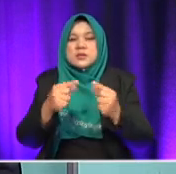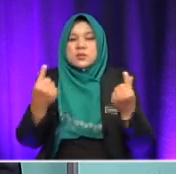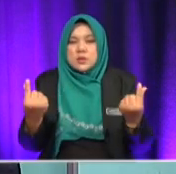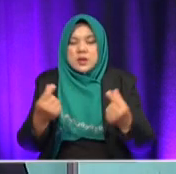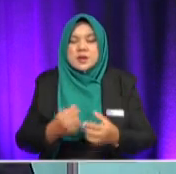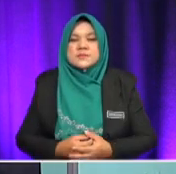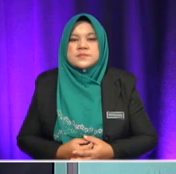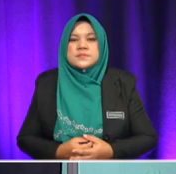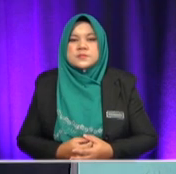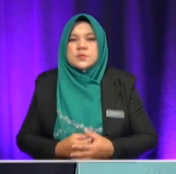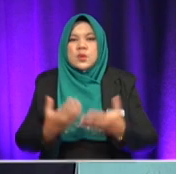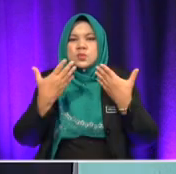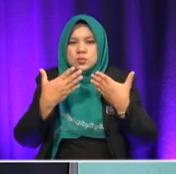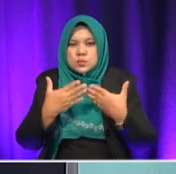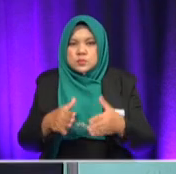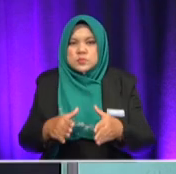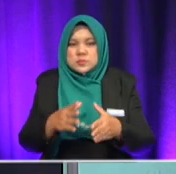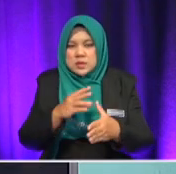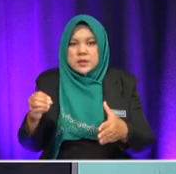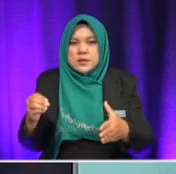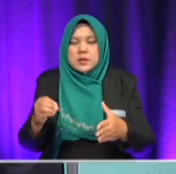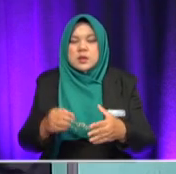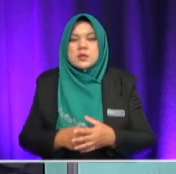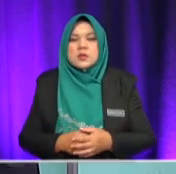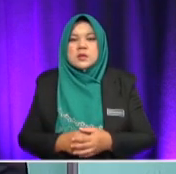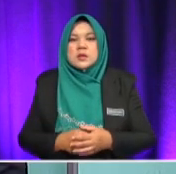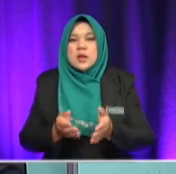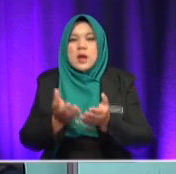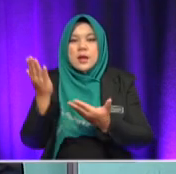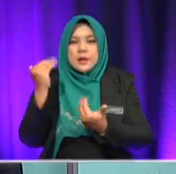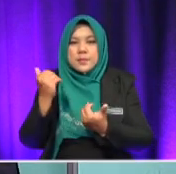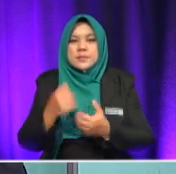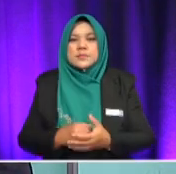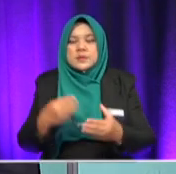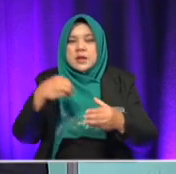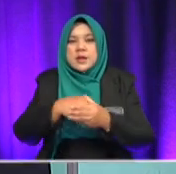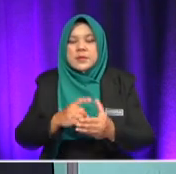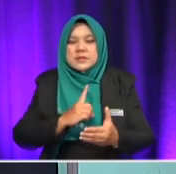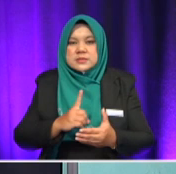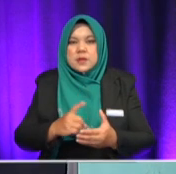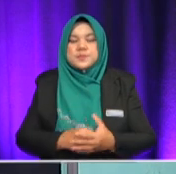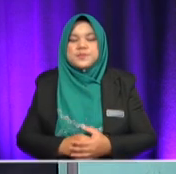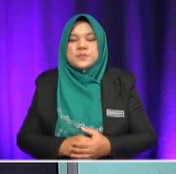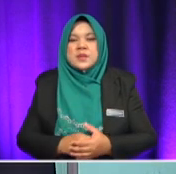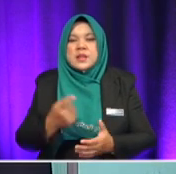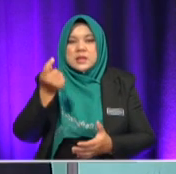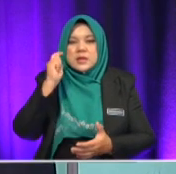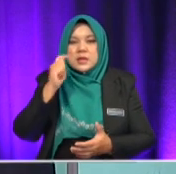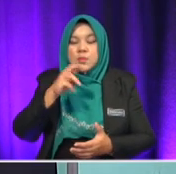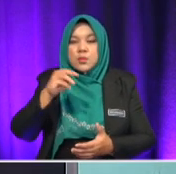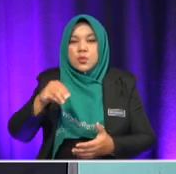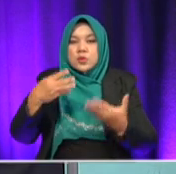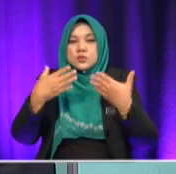dan memang dituntut oleh agama kita Oke kita tengok Oke bagaimana Allah Subhanahu Wa Ta'ala sebut tadi yang anak-anak muda Pasti tadi Wa